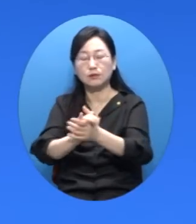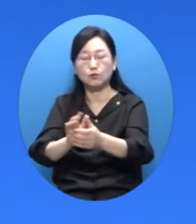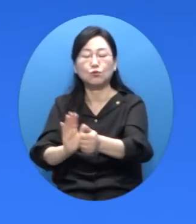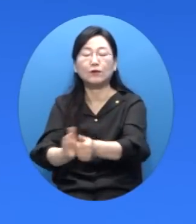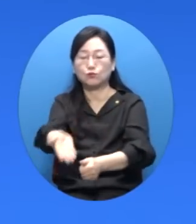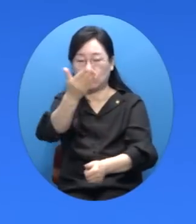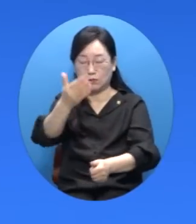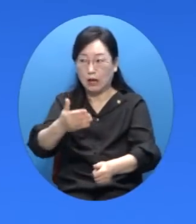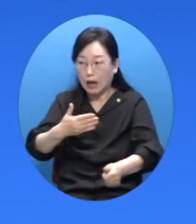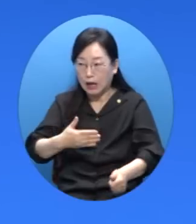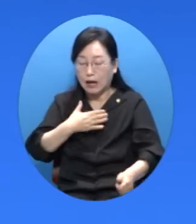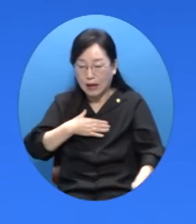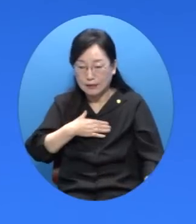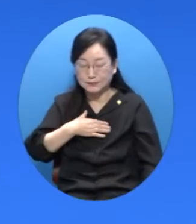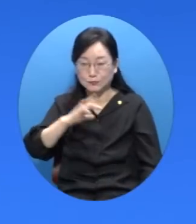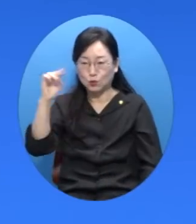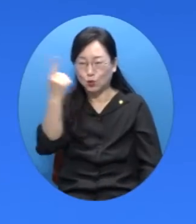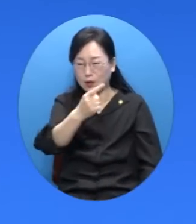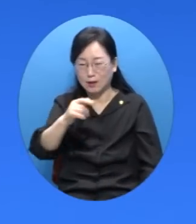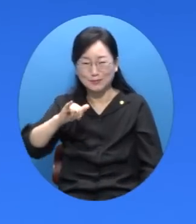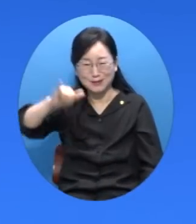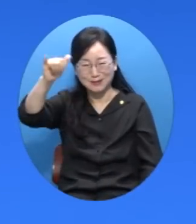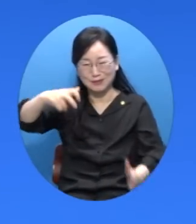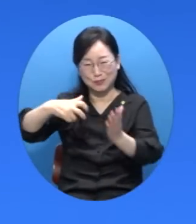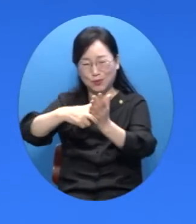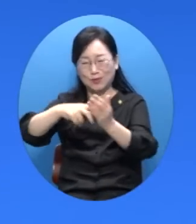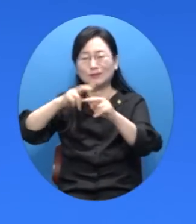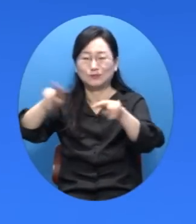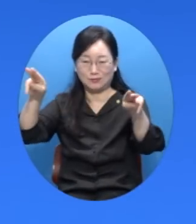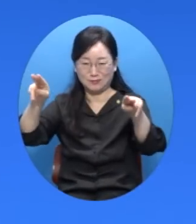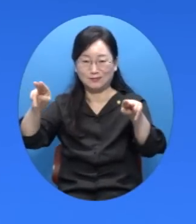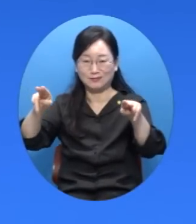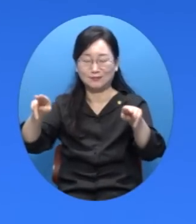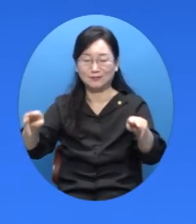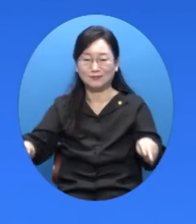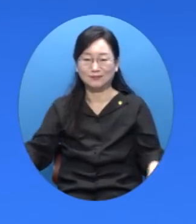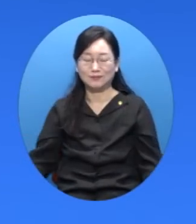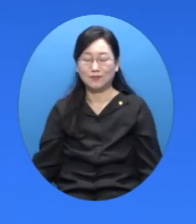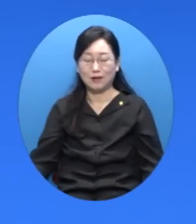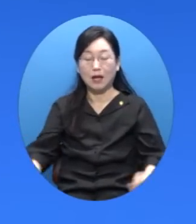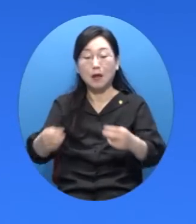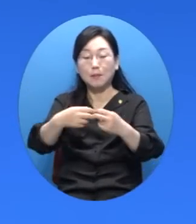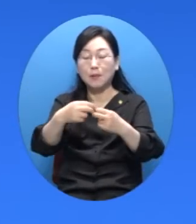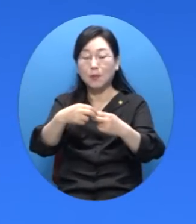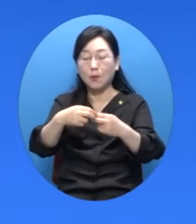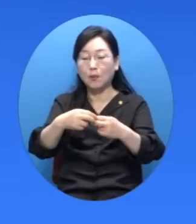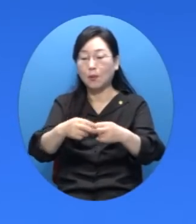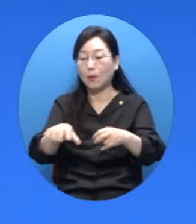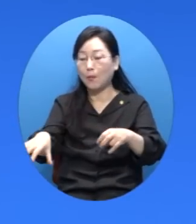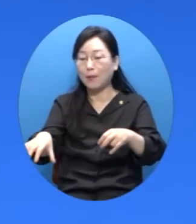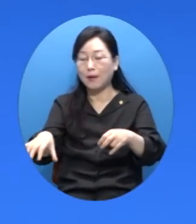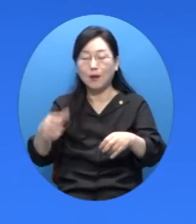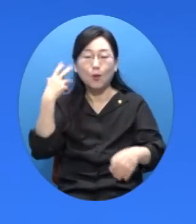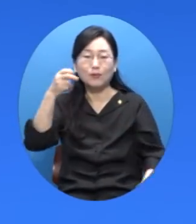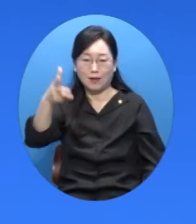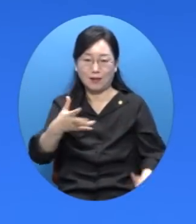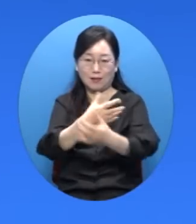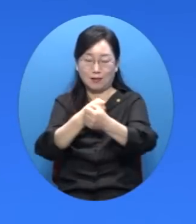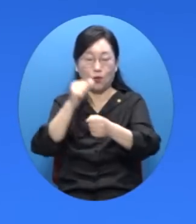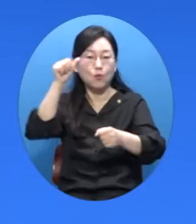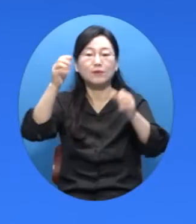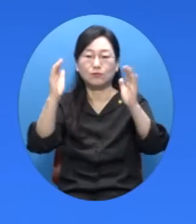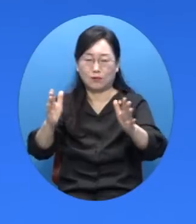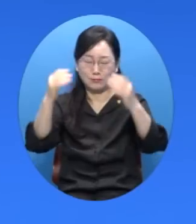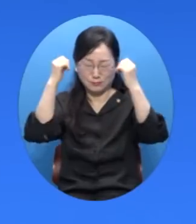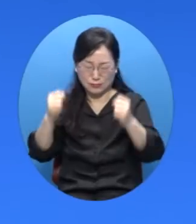돌아갈 비행기 티켓을 캔슬하고 병원 옆에 호텔을 얻어갖고 5개월 동안